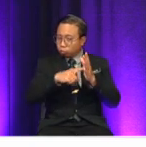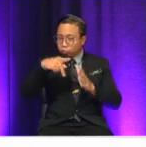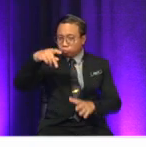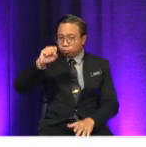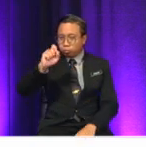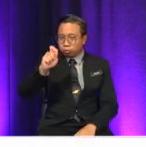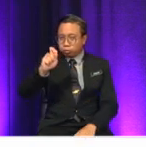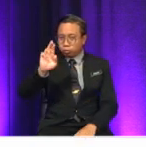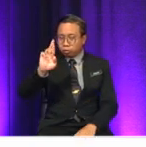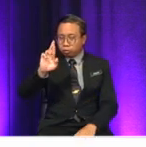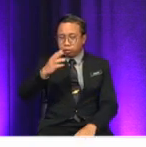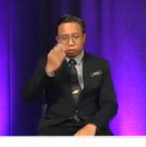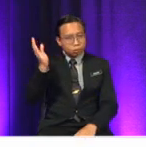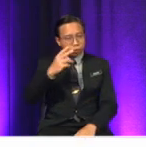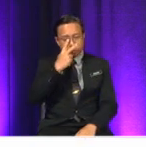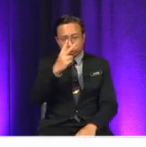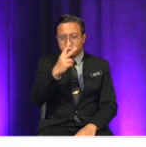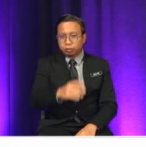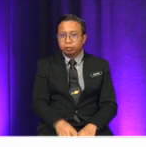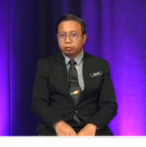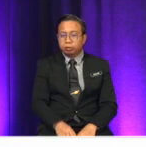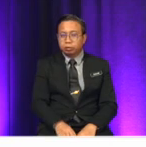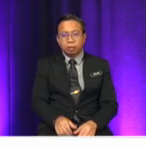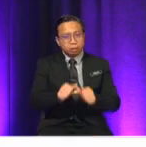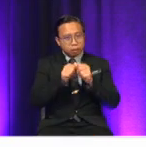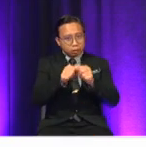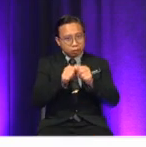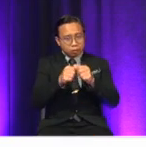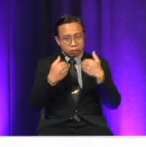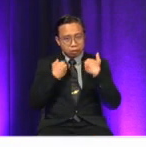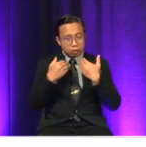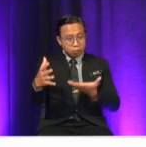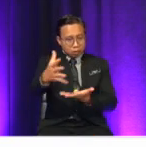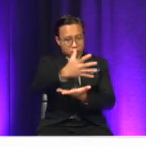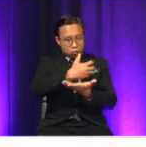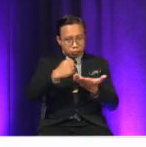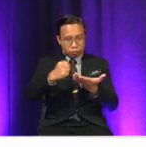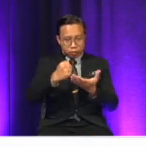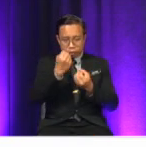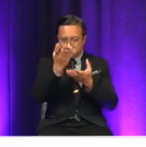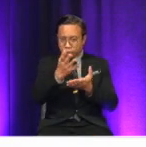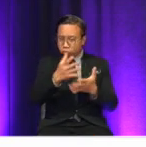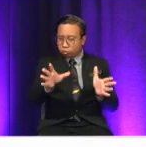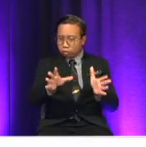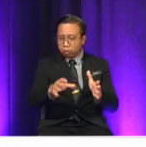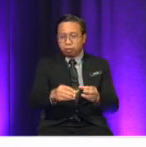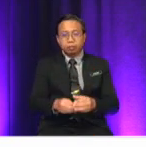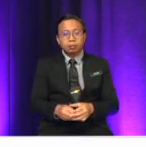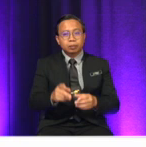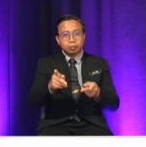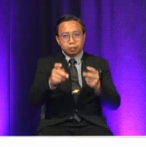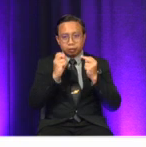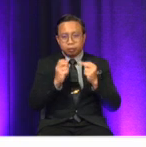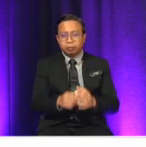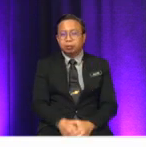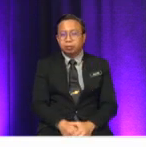sini. Jom kita tengok adakah poster ini menepati dan mengandungi maklumat-maklumat yang diperlukan. Baik, kat sini kita lihat